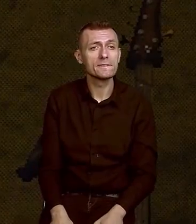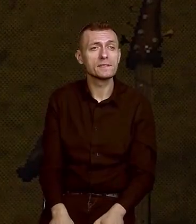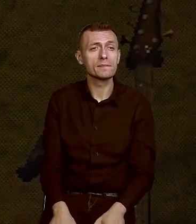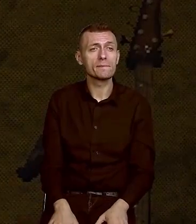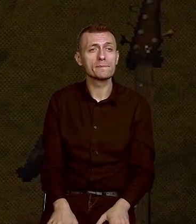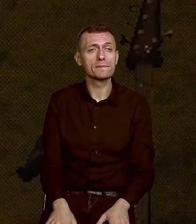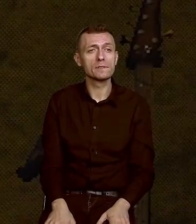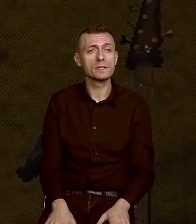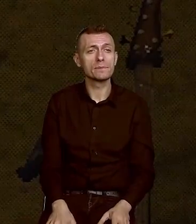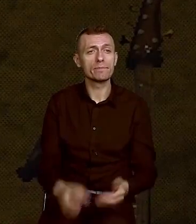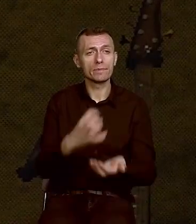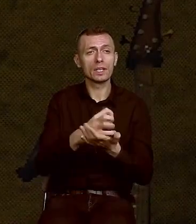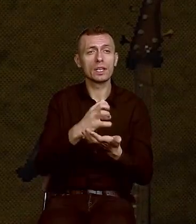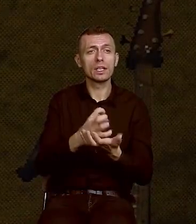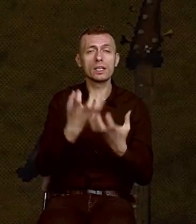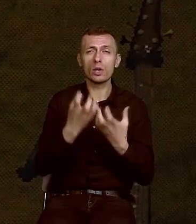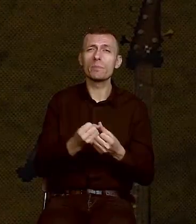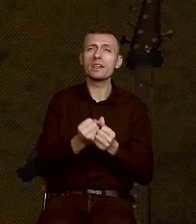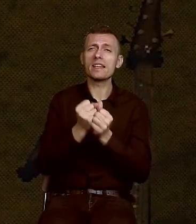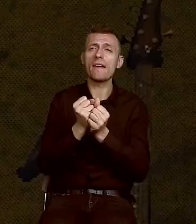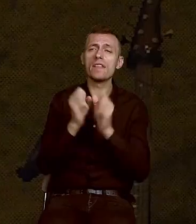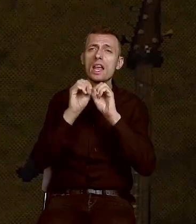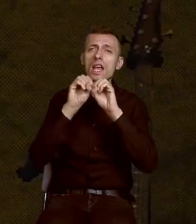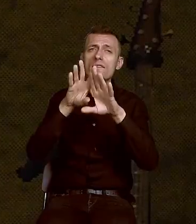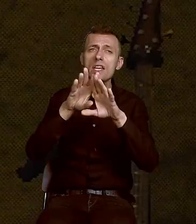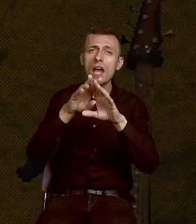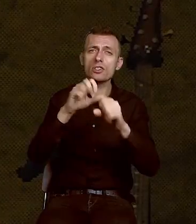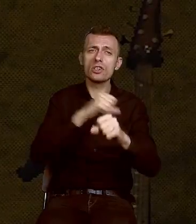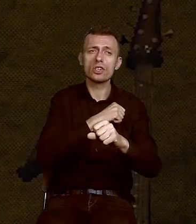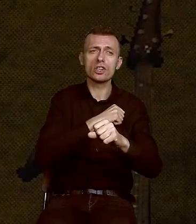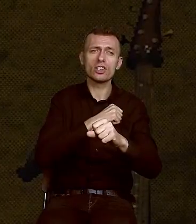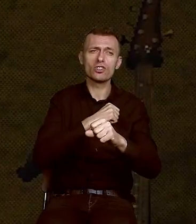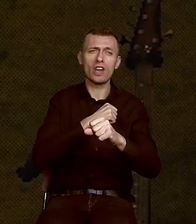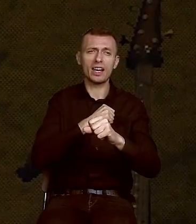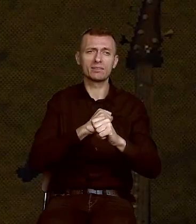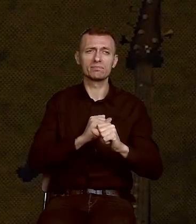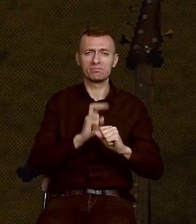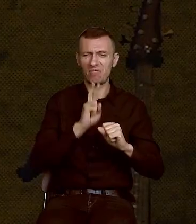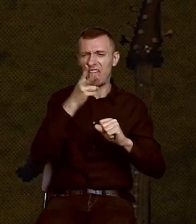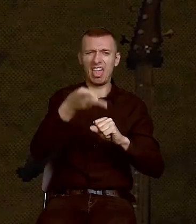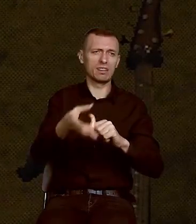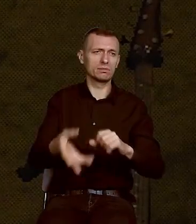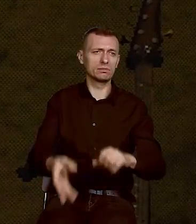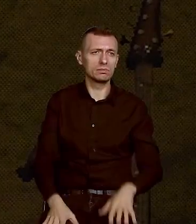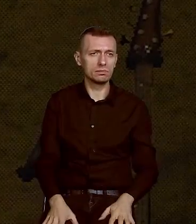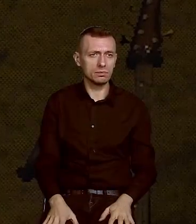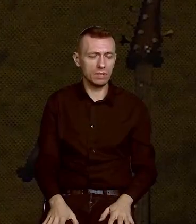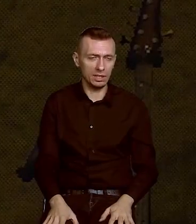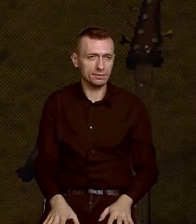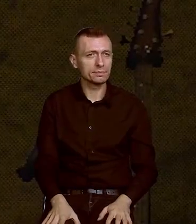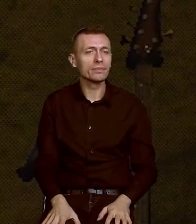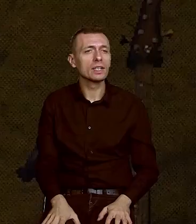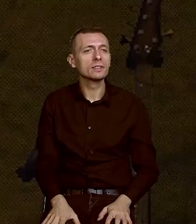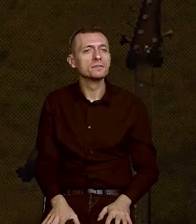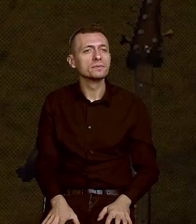grzechu. Nasze złe pragnienia narastają, z czasem zaczynają żyć własnym życiem. Pewnego dnia właśnie te pragnienia